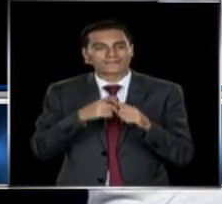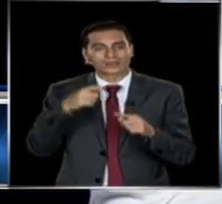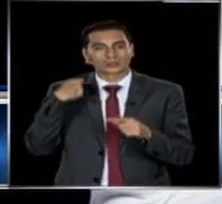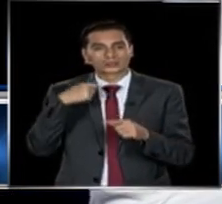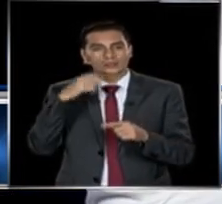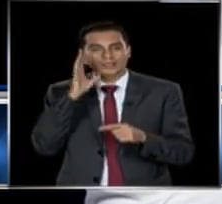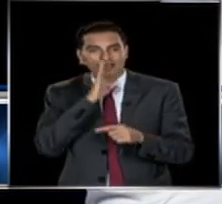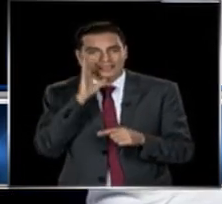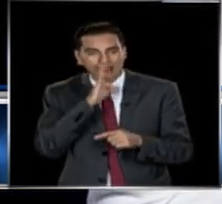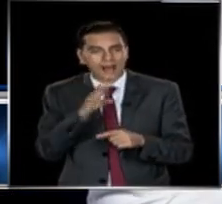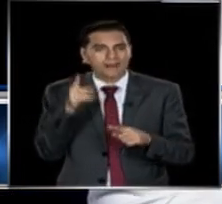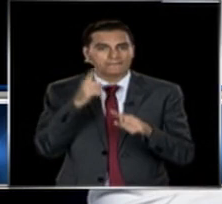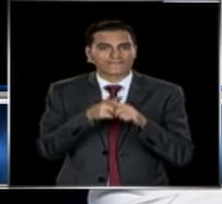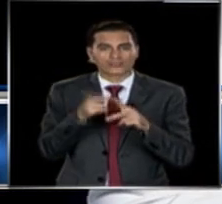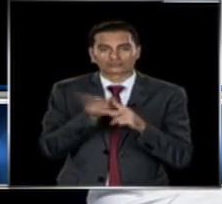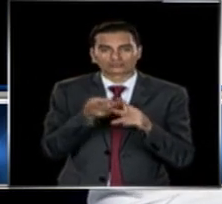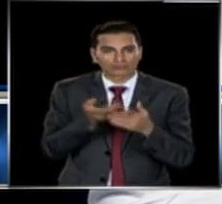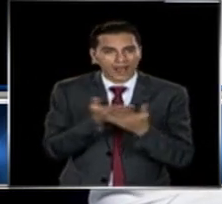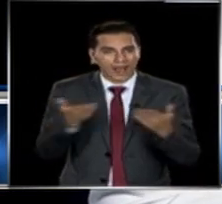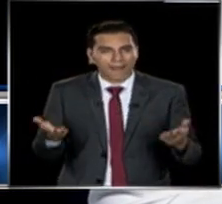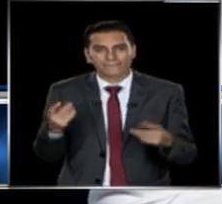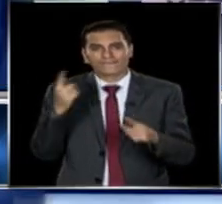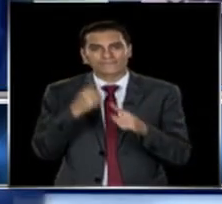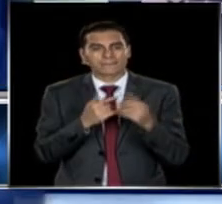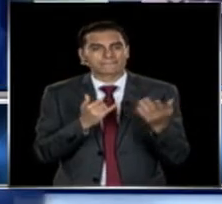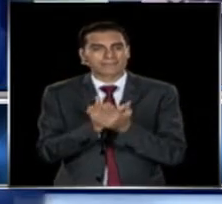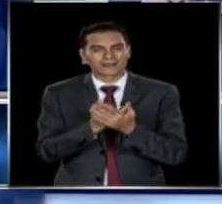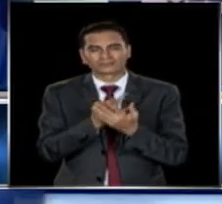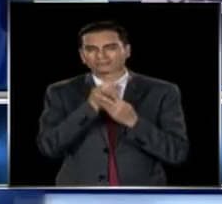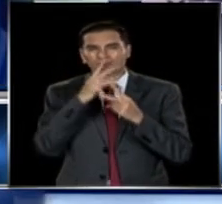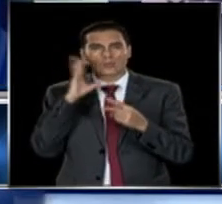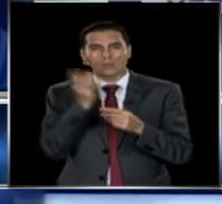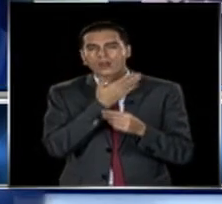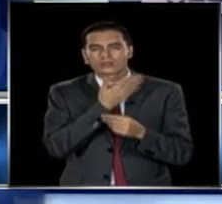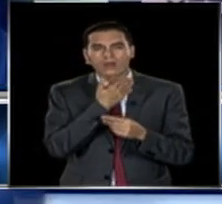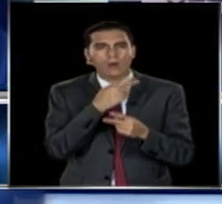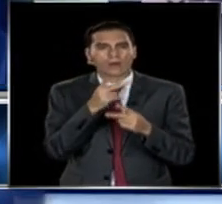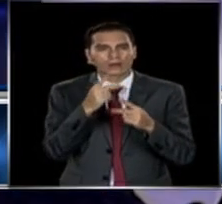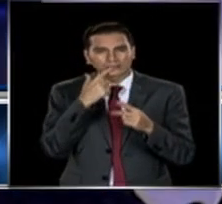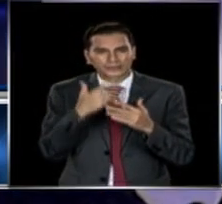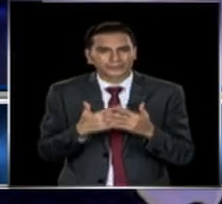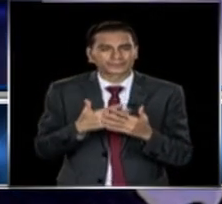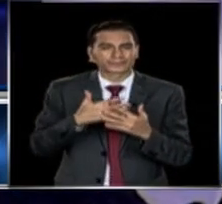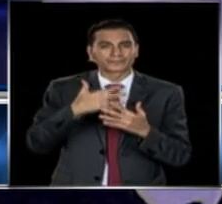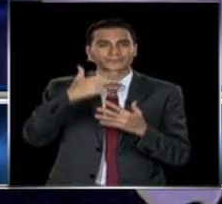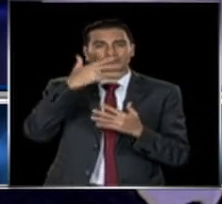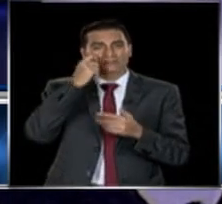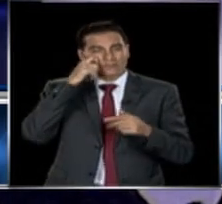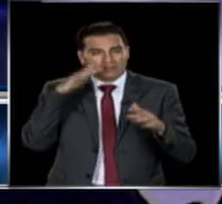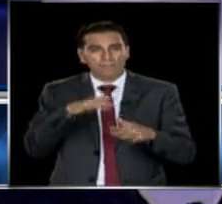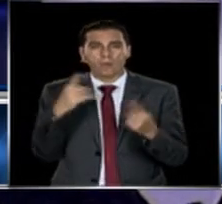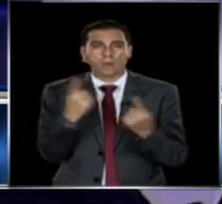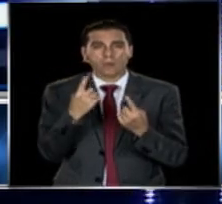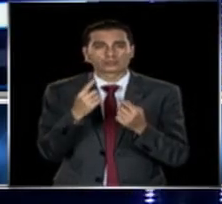والتعليم، المجتمع المدني. احنا بنقول عندنا يعني بشر كتير جدا جدا، طبيعتنا كشعب مصري